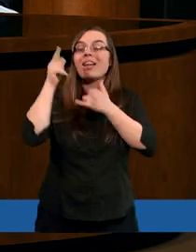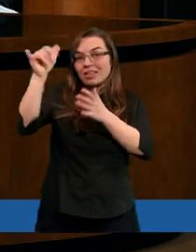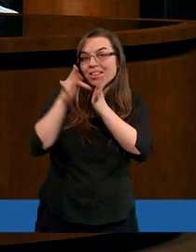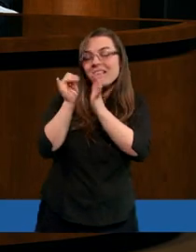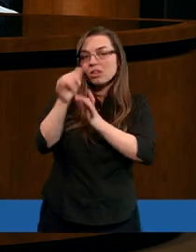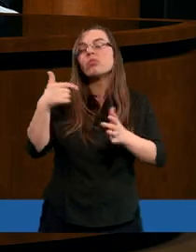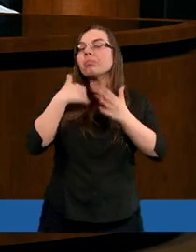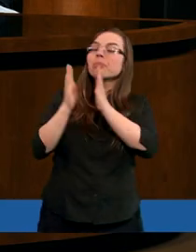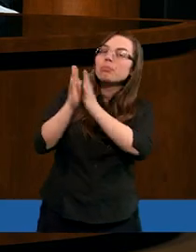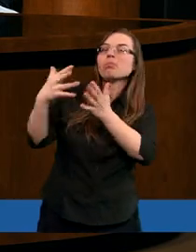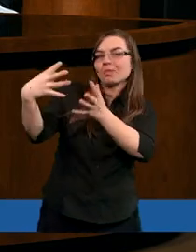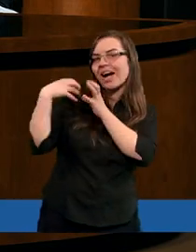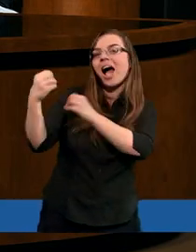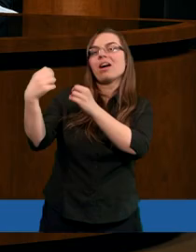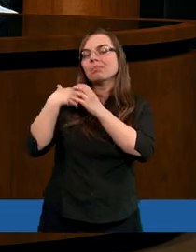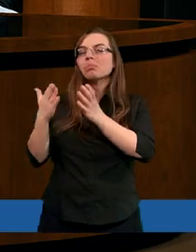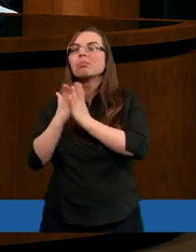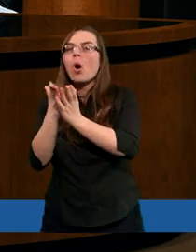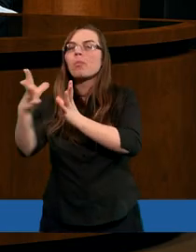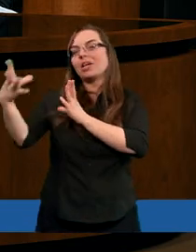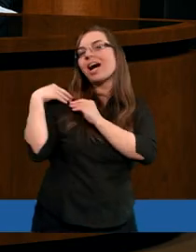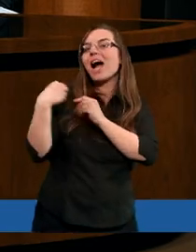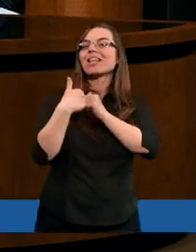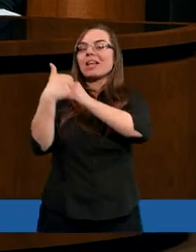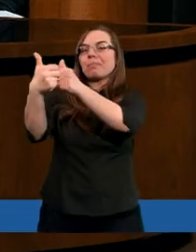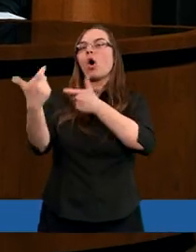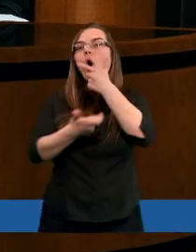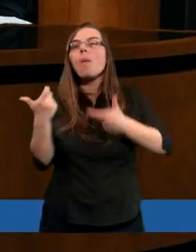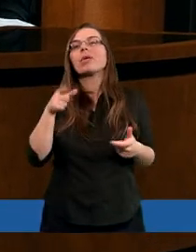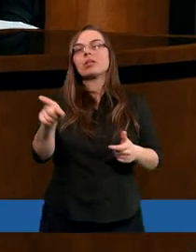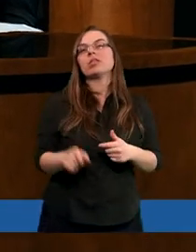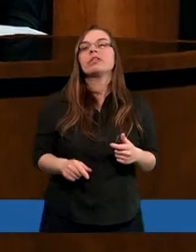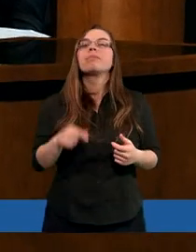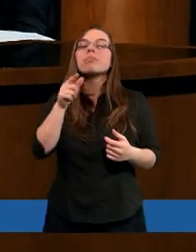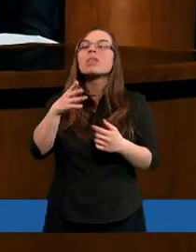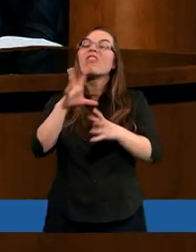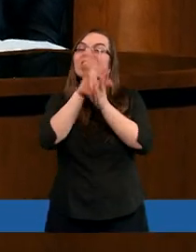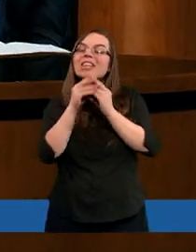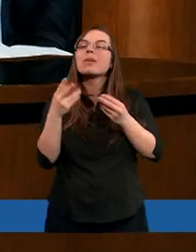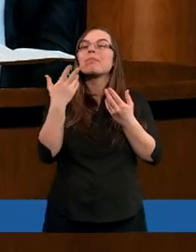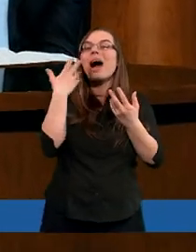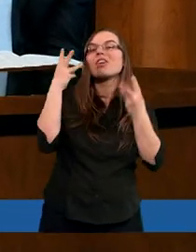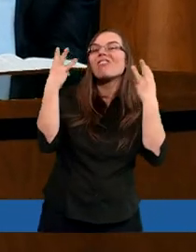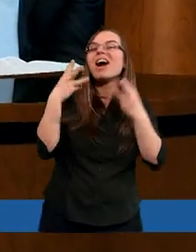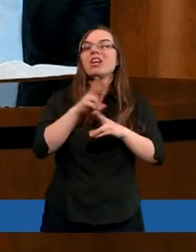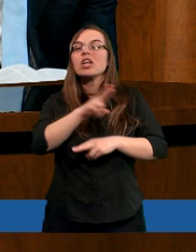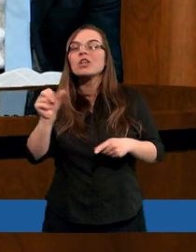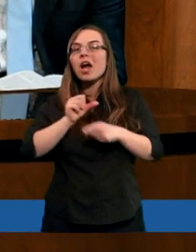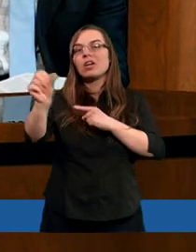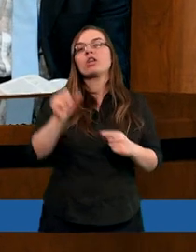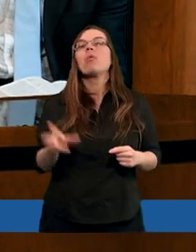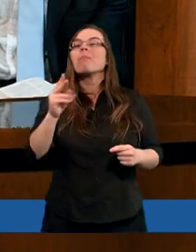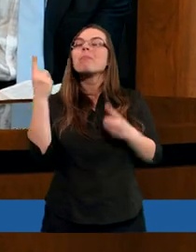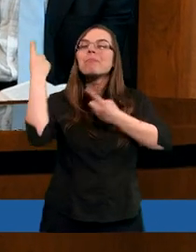kazałeś. To jest tak, że tu z jednej strony dostrzegam Piotra, który jak gdyby troszeczkę asekuruje się i to nie jest takie, bo nieraz